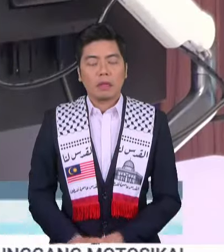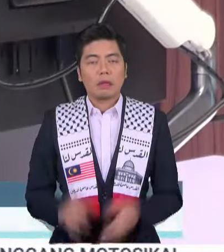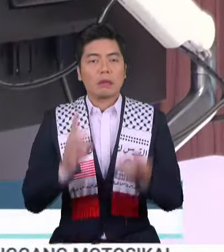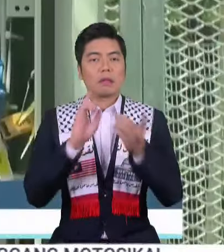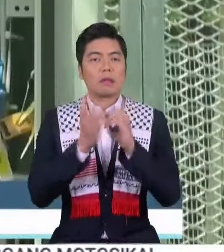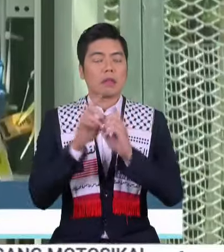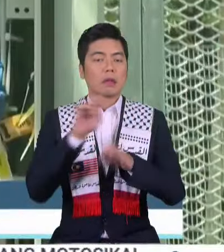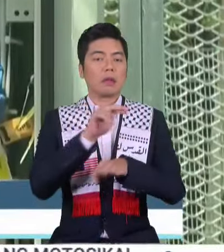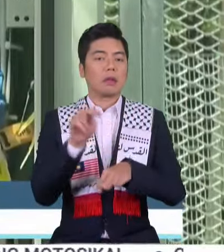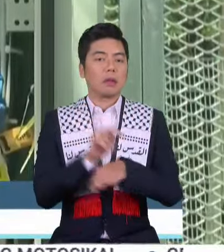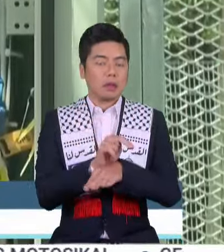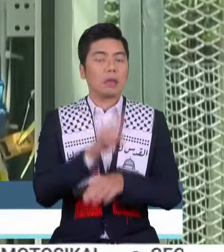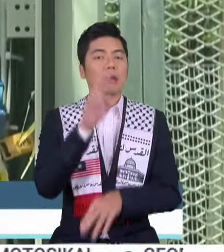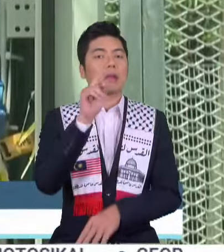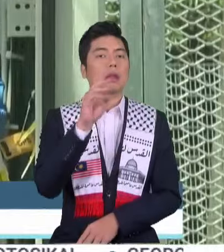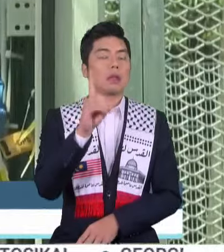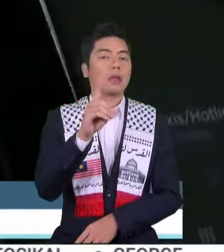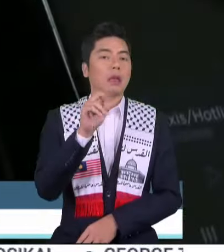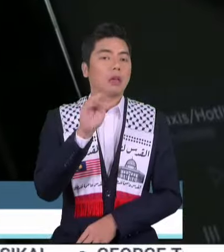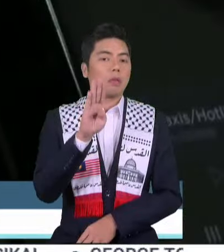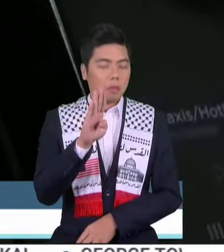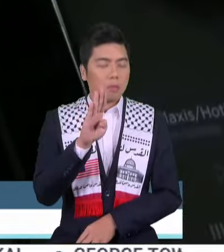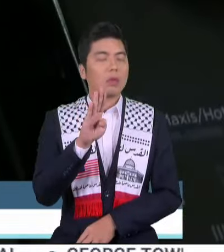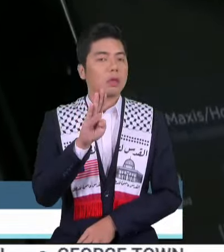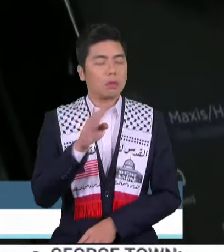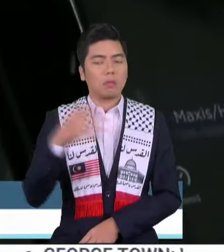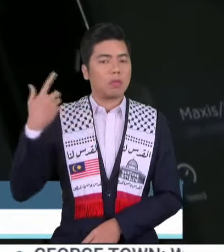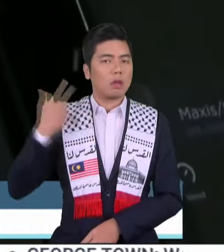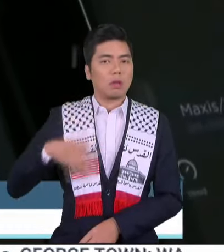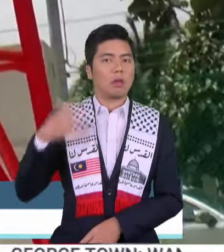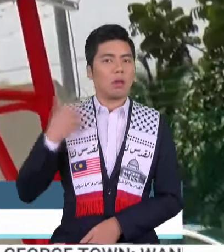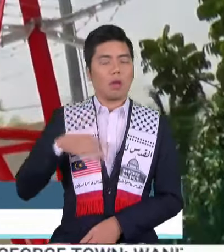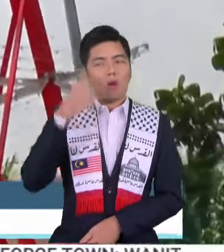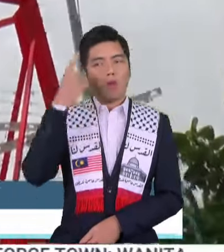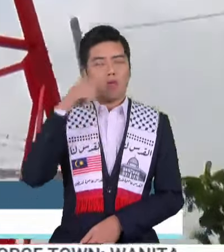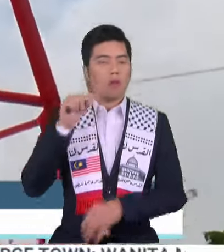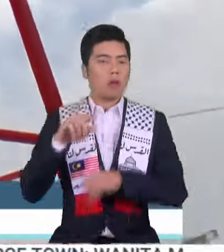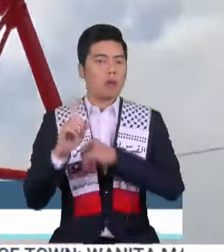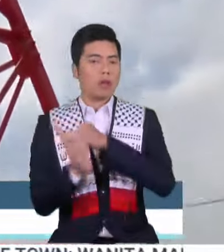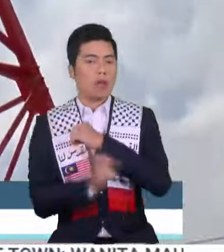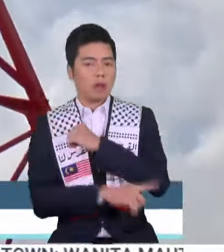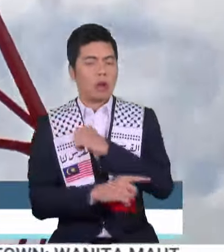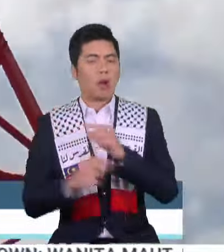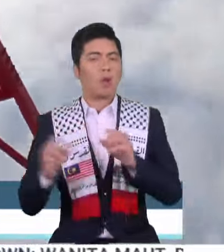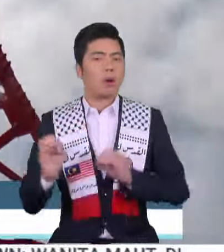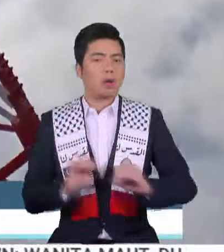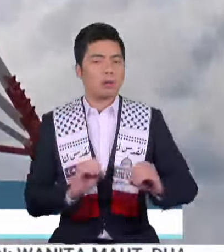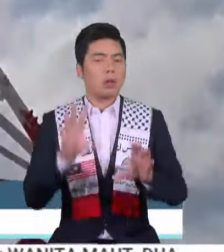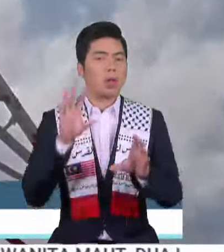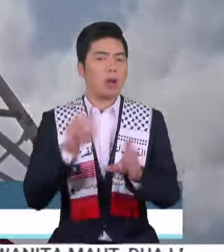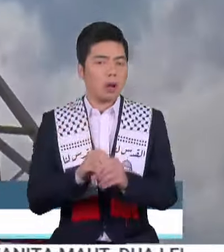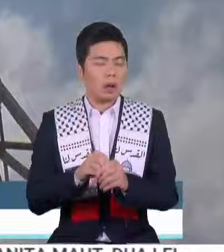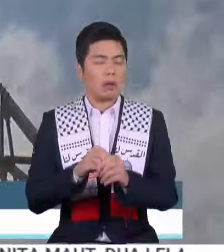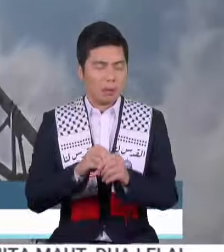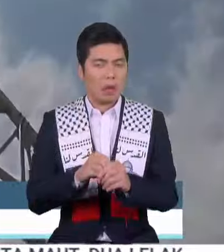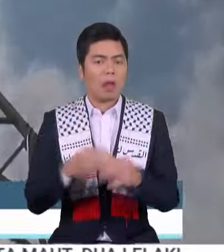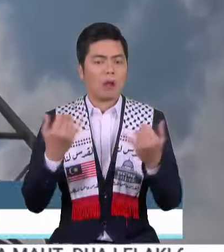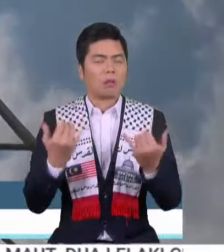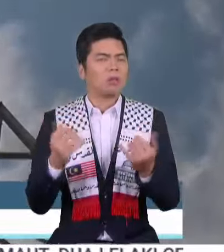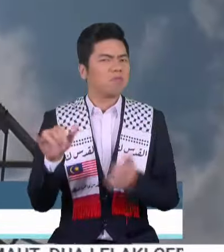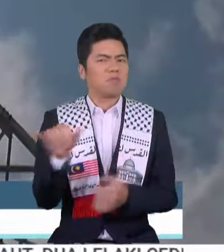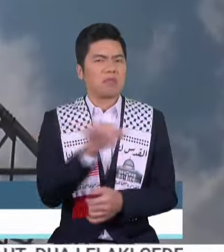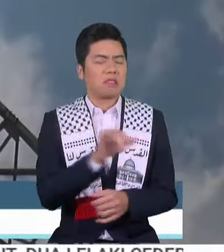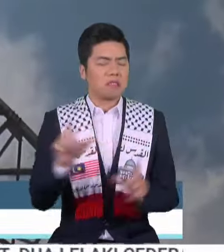Digital Nasional Berhad DNB nafi dakwaan tidak telus menjalankan operasi dalamannya seperti dilapor